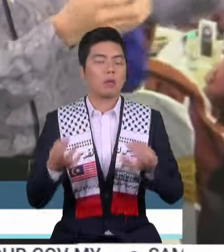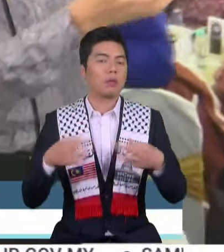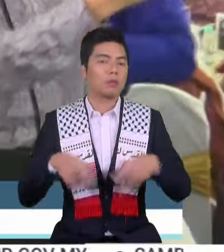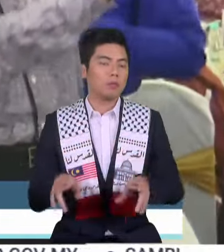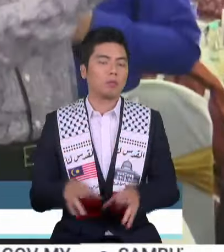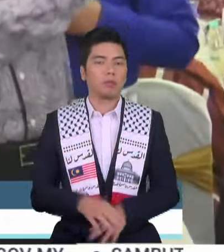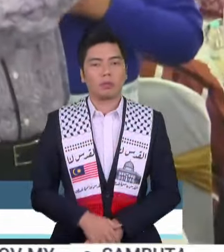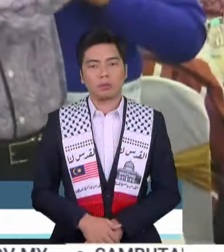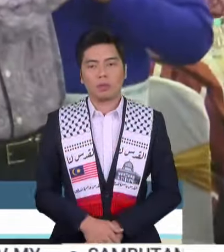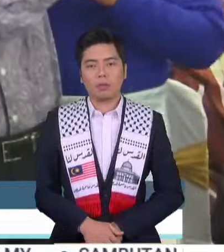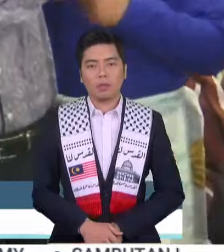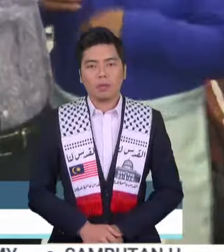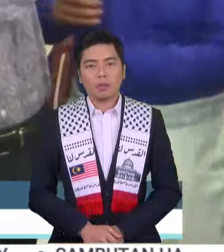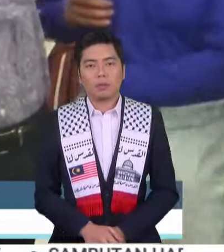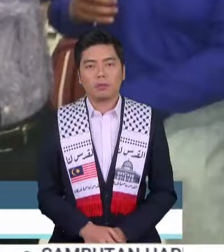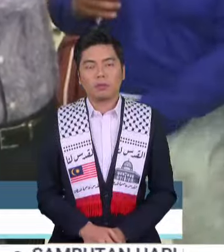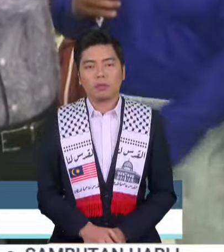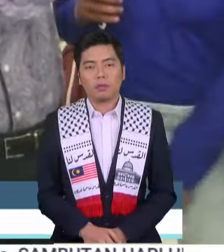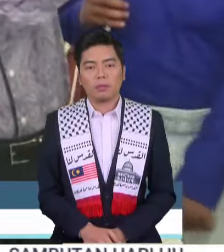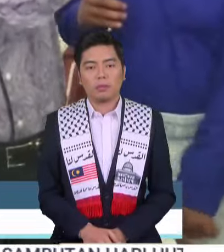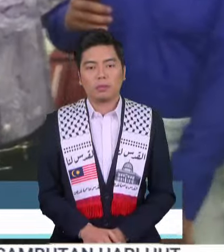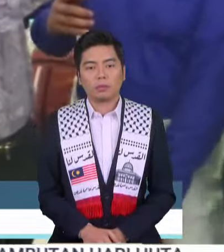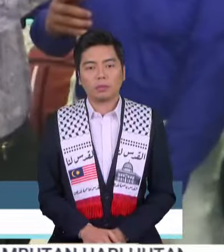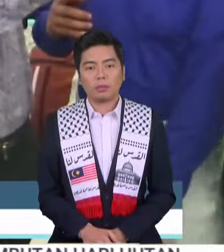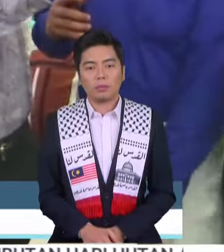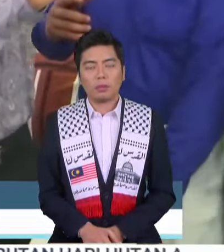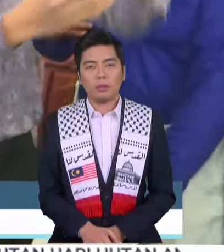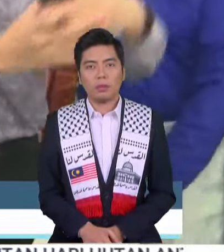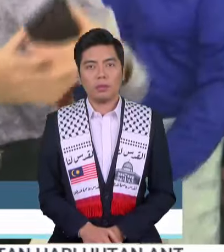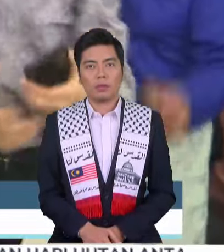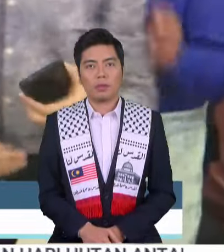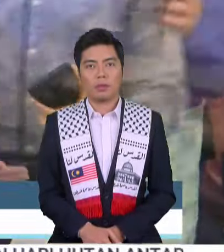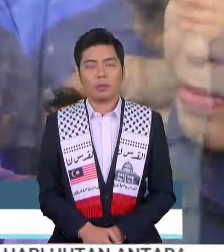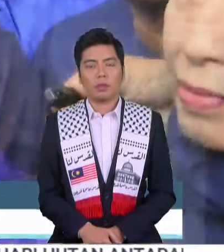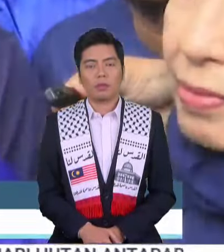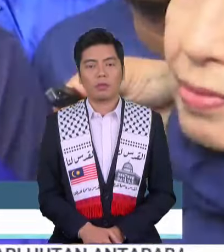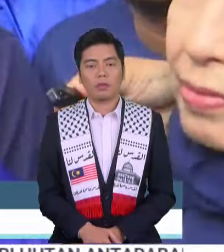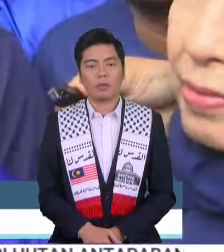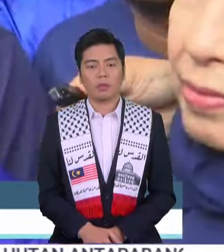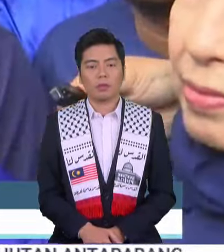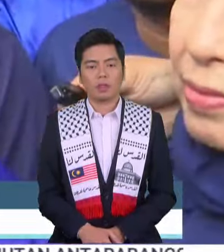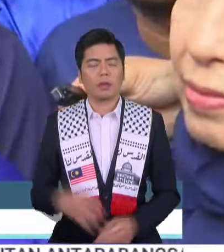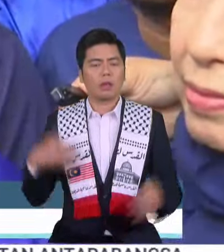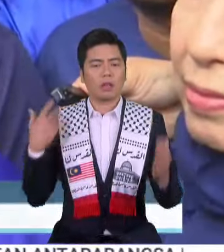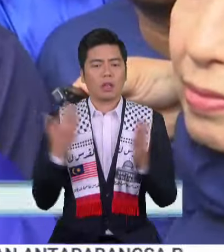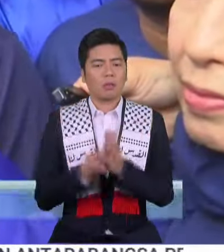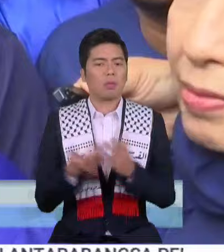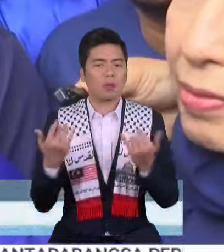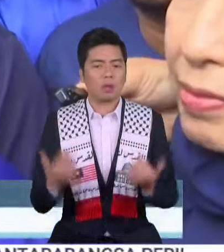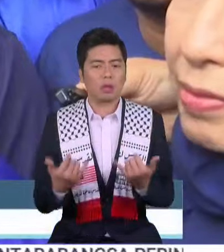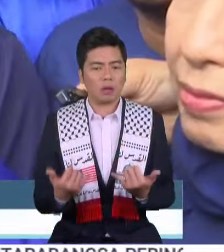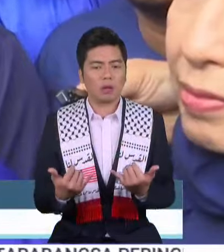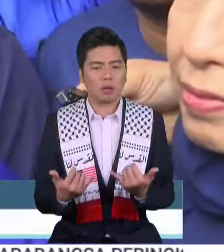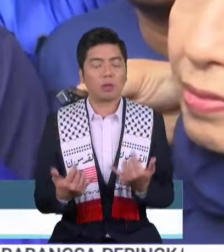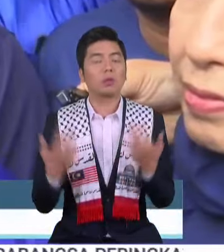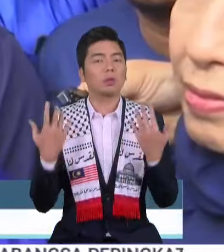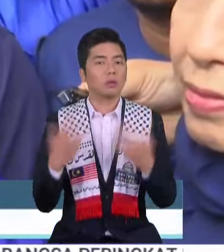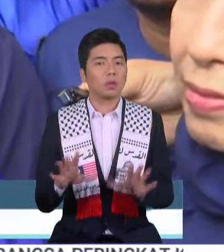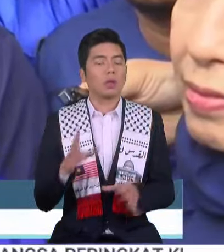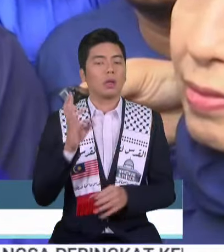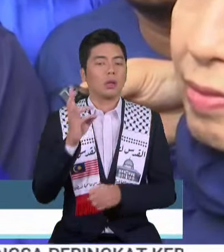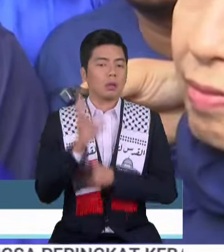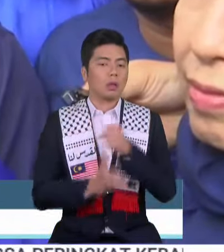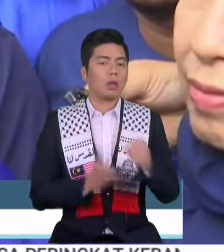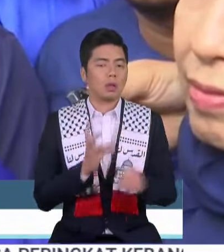dilaksana. Sehingga hari ini sudah 6 tahun